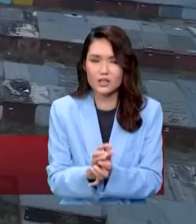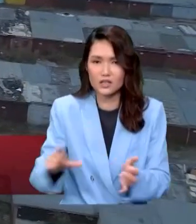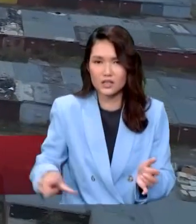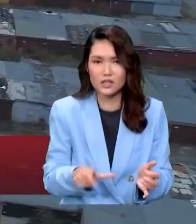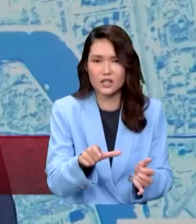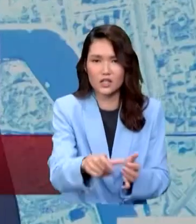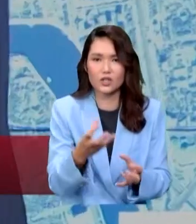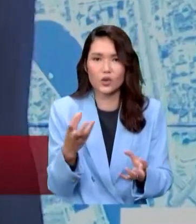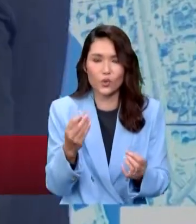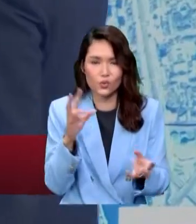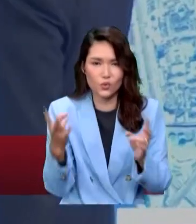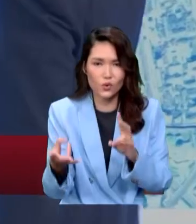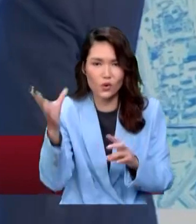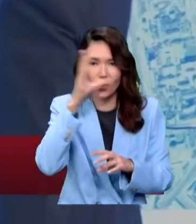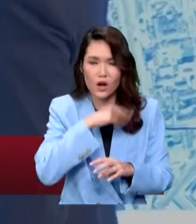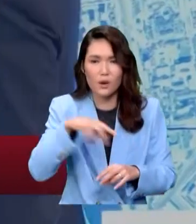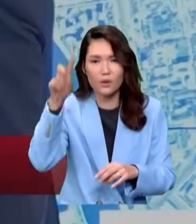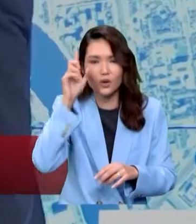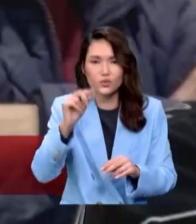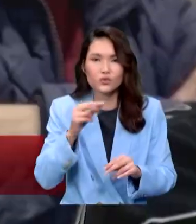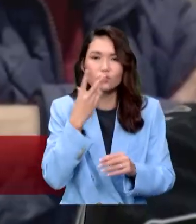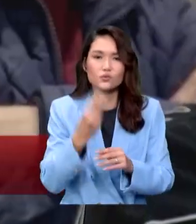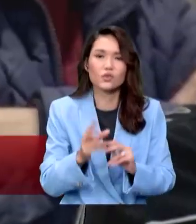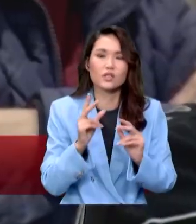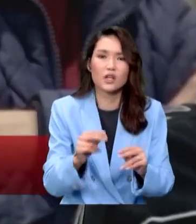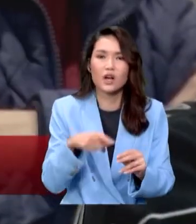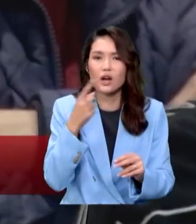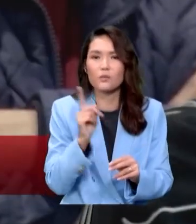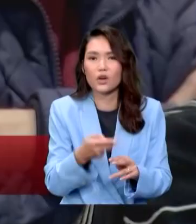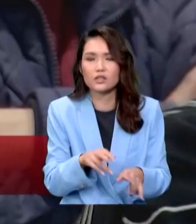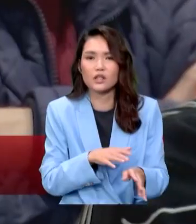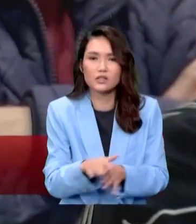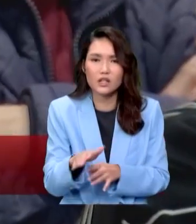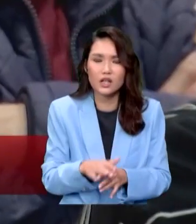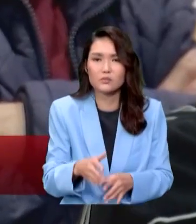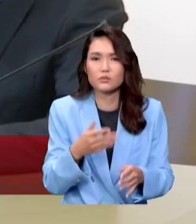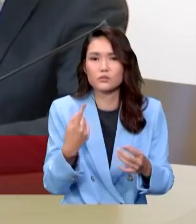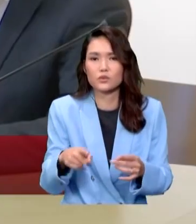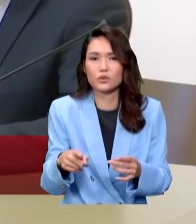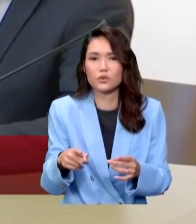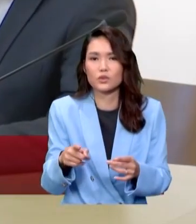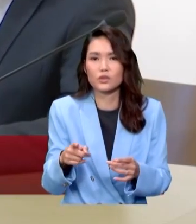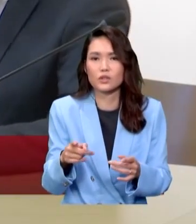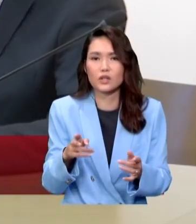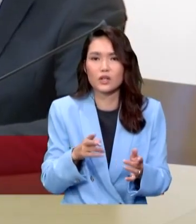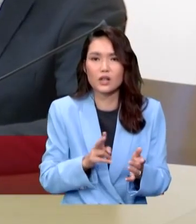и стоки Ишима. А вот чиновники все же стоят на своем и не видят оснований для того, чтобы прекратить стройку.